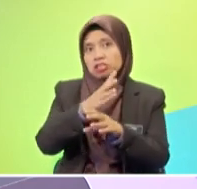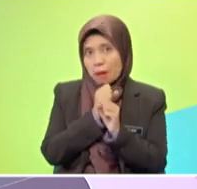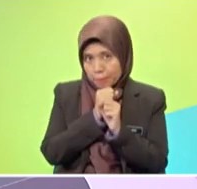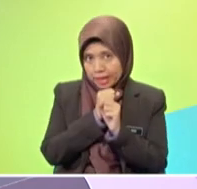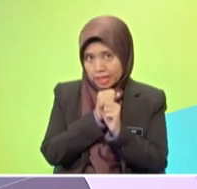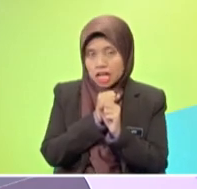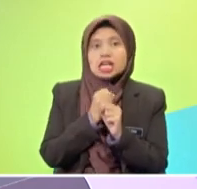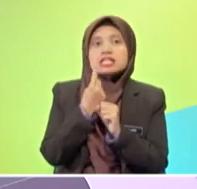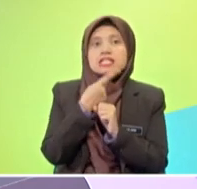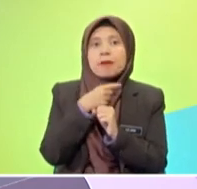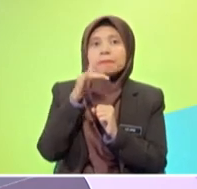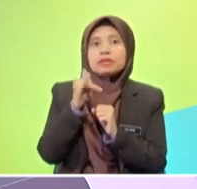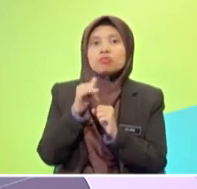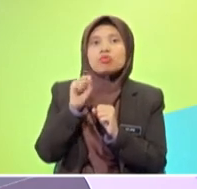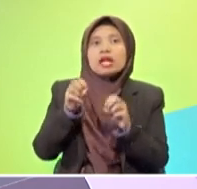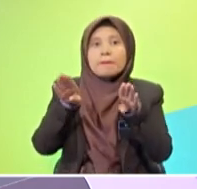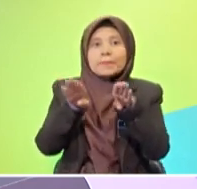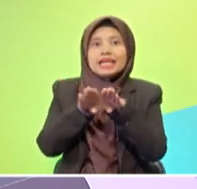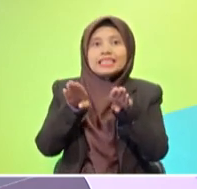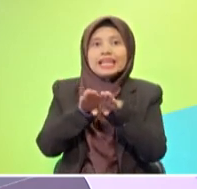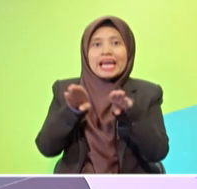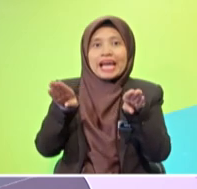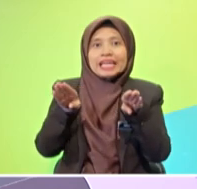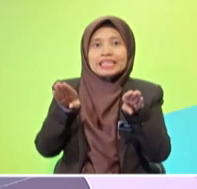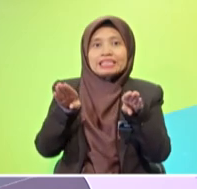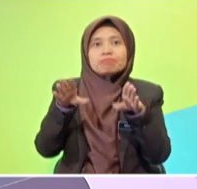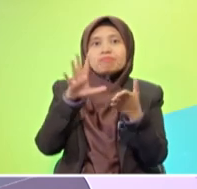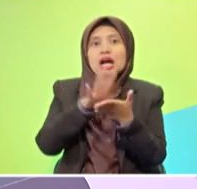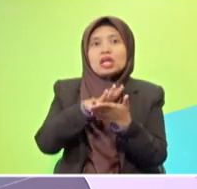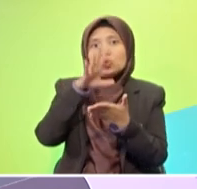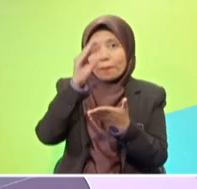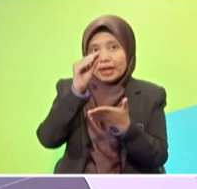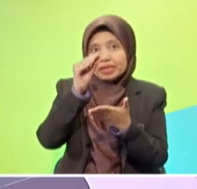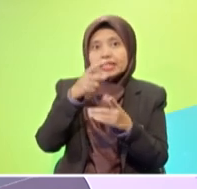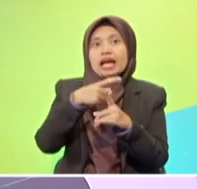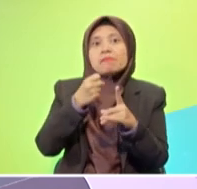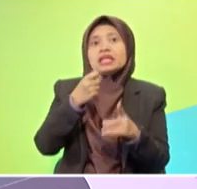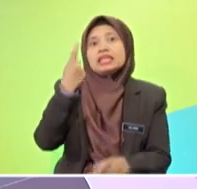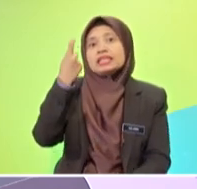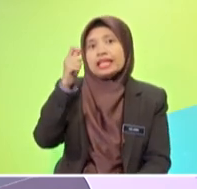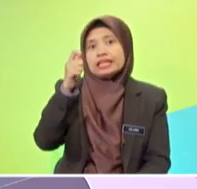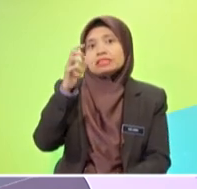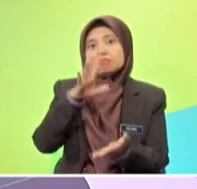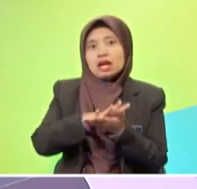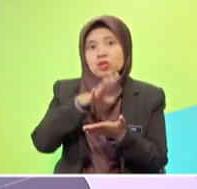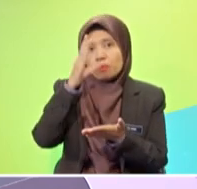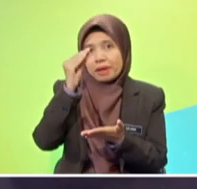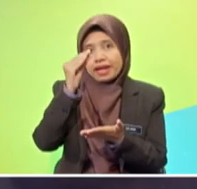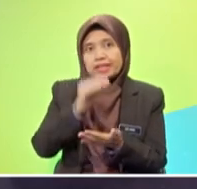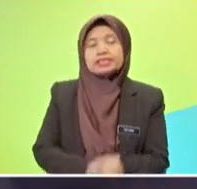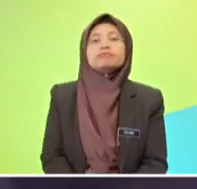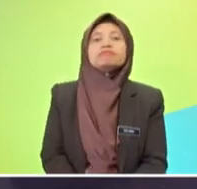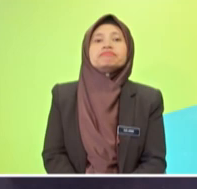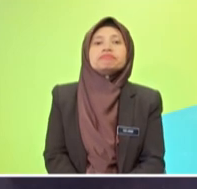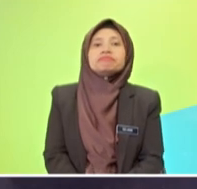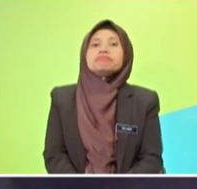bolehnya tekan kita tidak membanding bezel maklumat yang mereka peroleh daripada teks Pak Belalang dan juga keranda seekor anak coba